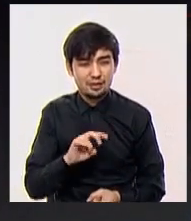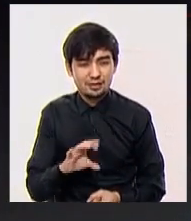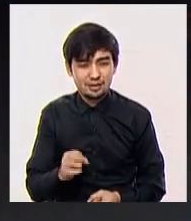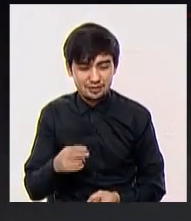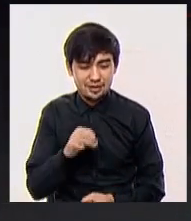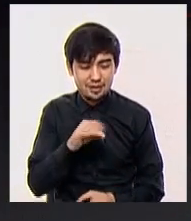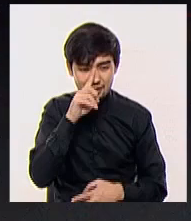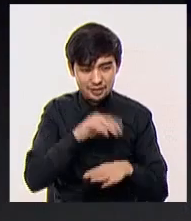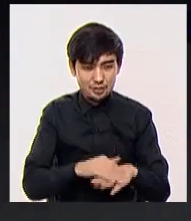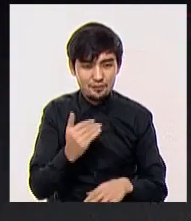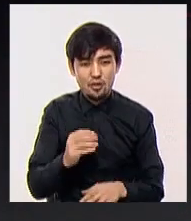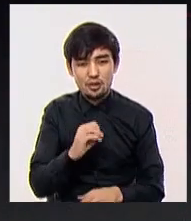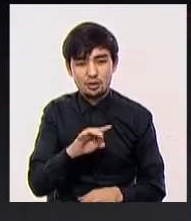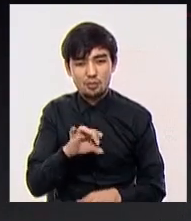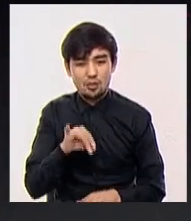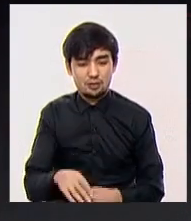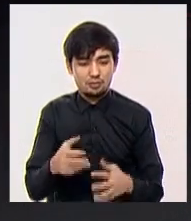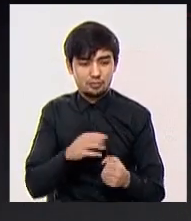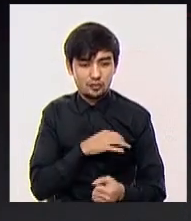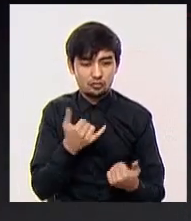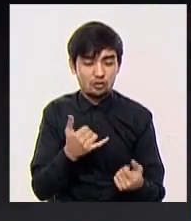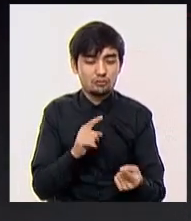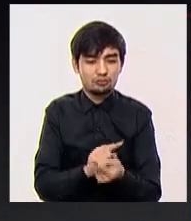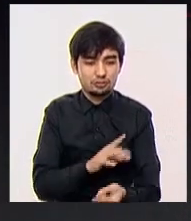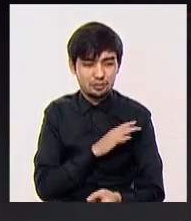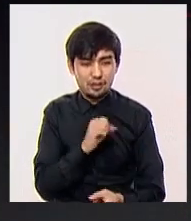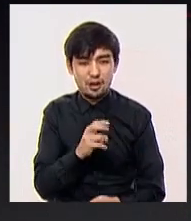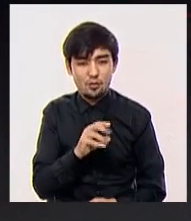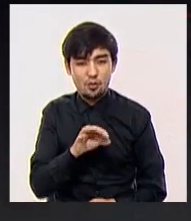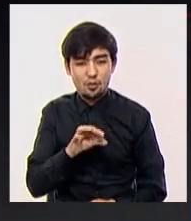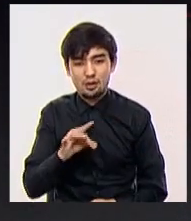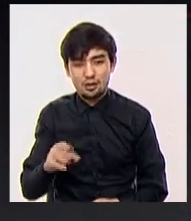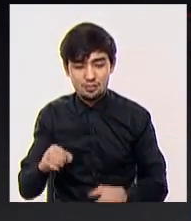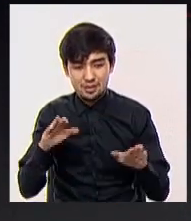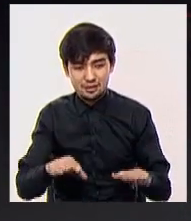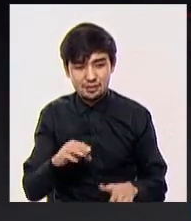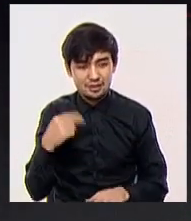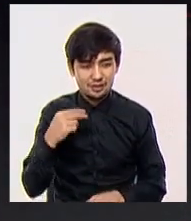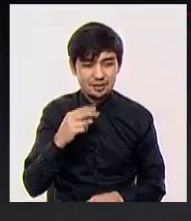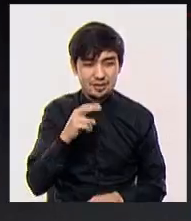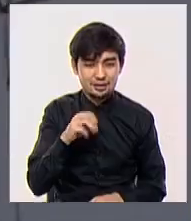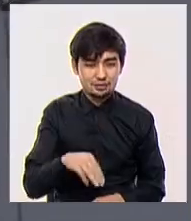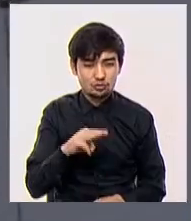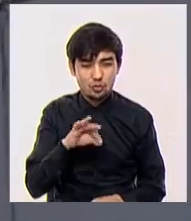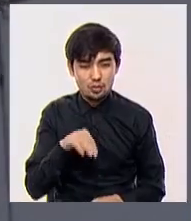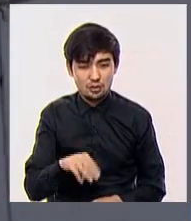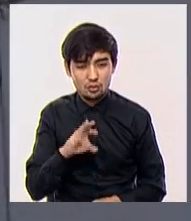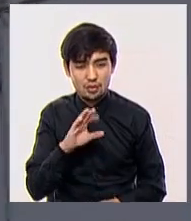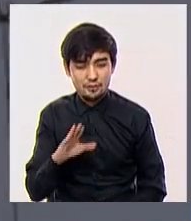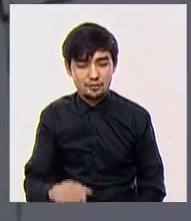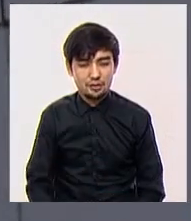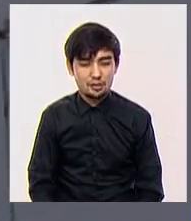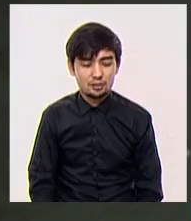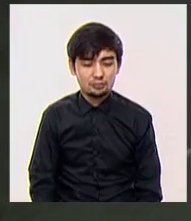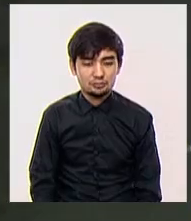аким мегаполиса Ербулат Дусаев. Сегодня он встретился в Акорде с президентом Касым-Жомартом Токаевым. Не подальше держитесь,